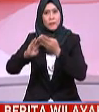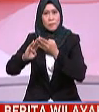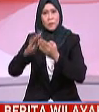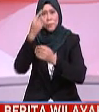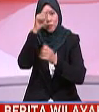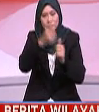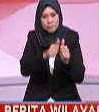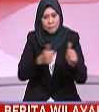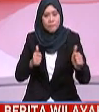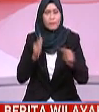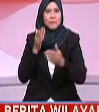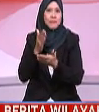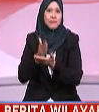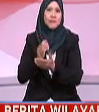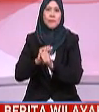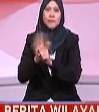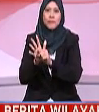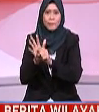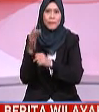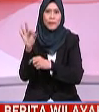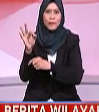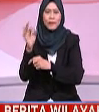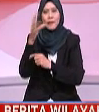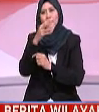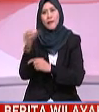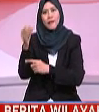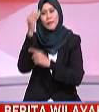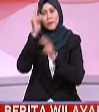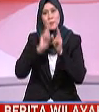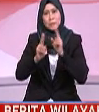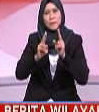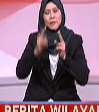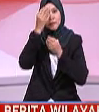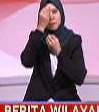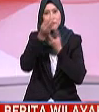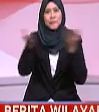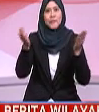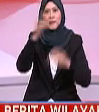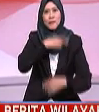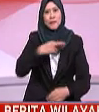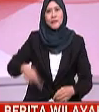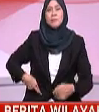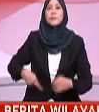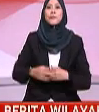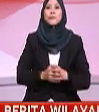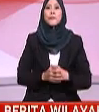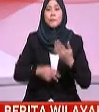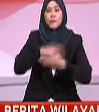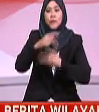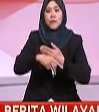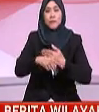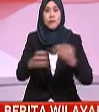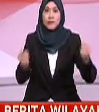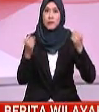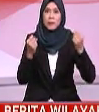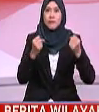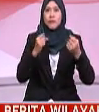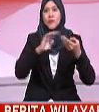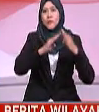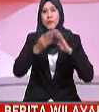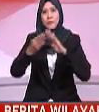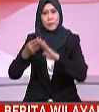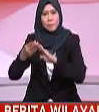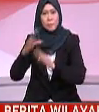menangani pandemik COVID-19 serta menyampaikan titah diraja dengan pelaksanaan program pemerkasaan komuniti dan program